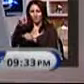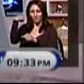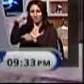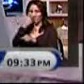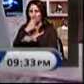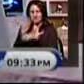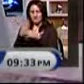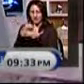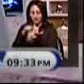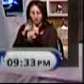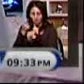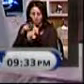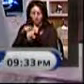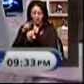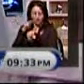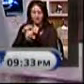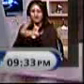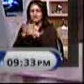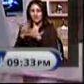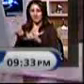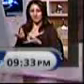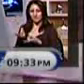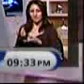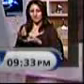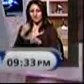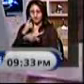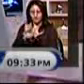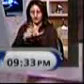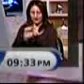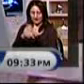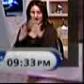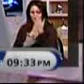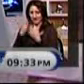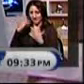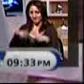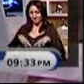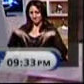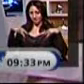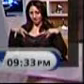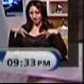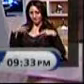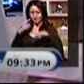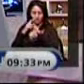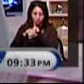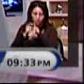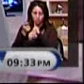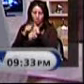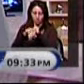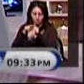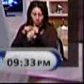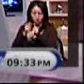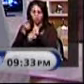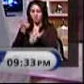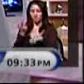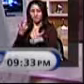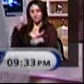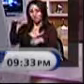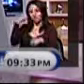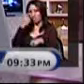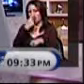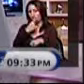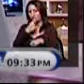اسمح لي يعني عنده مواعيد يعني مش فاهم. العقارب مش باينة يعني أنا أقعد أبص مثلا في الساعة كل دقيقتين عشان أعرف المواعيد. فنفس الموضوع